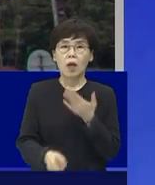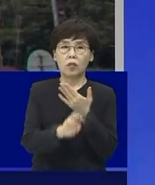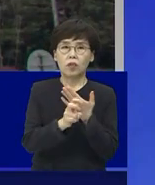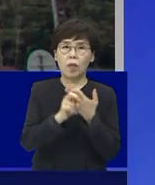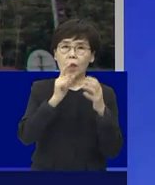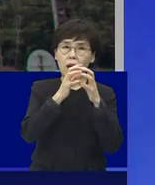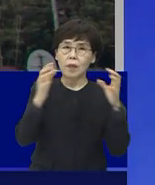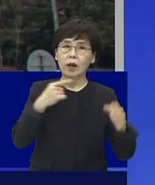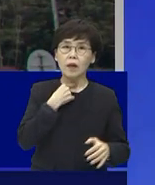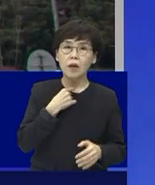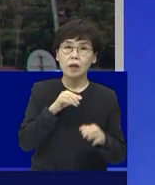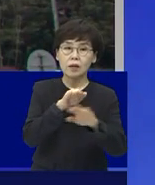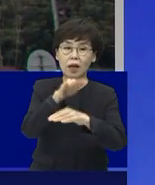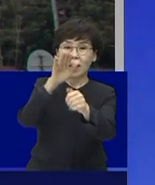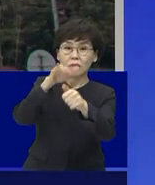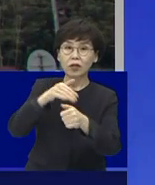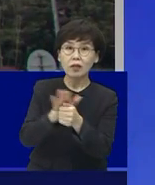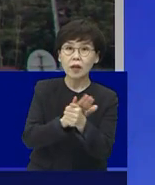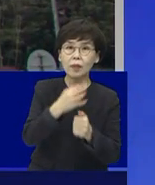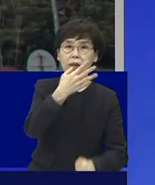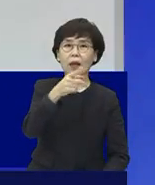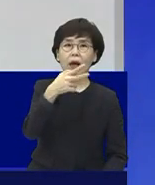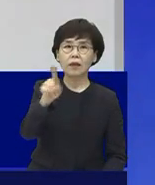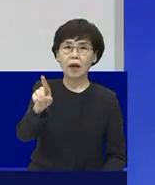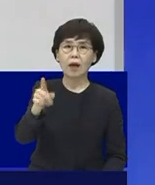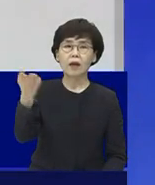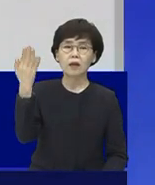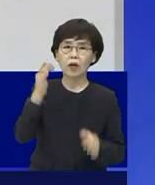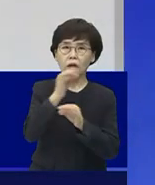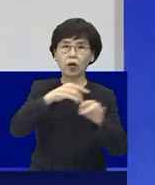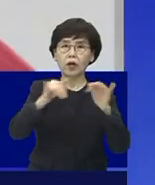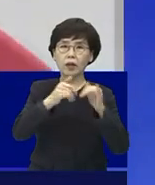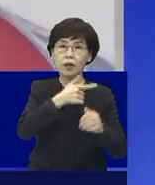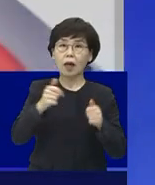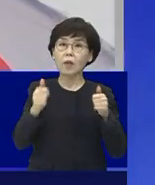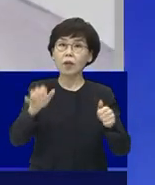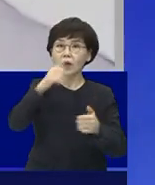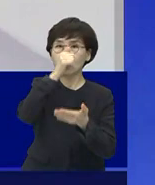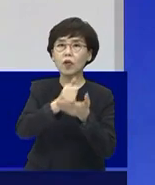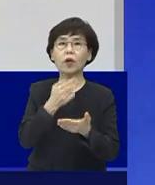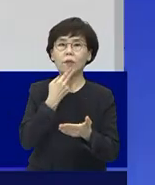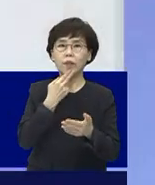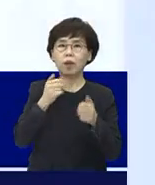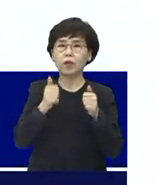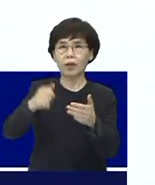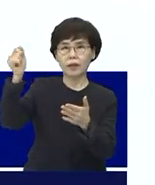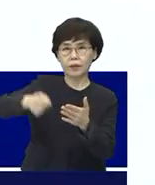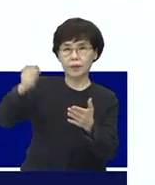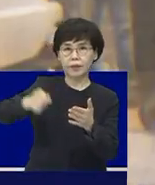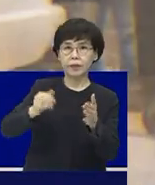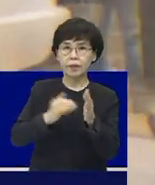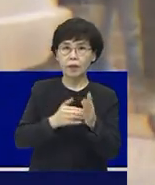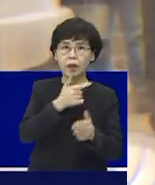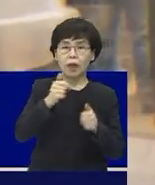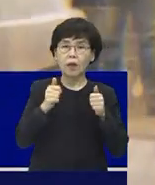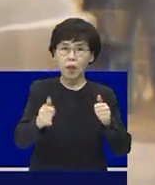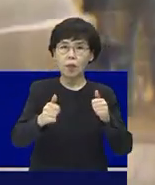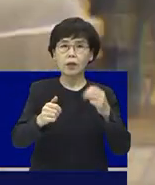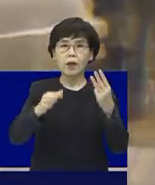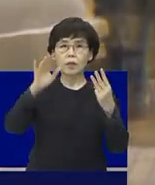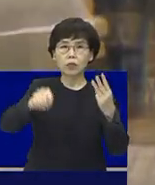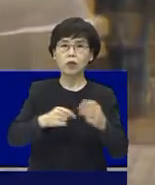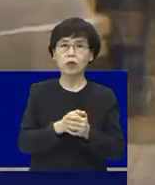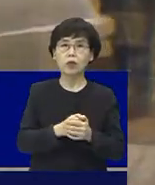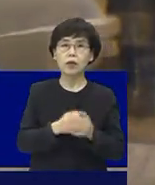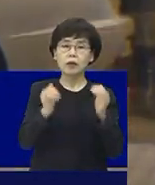불법 논란이 일었던 차량 호출 서비스 타다의 전직 경영진이 대법원에서 무죄를 확정받았습니다. 대법원 3부는